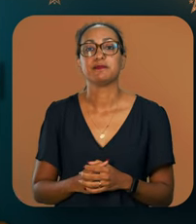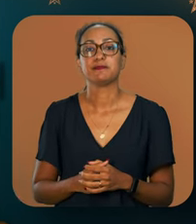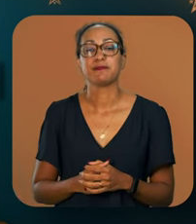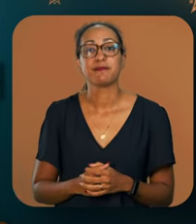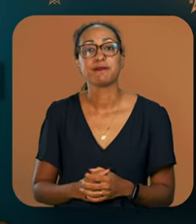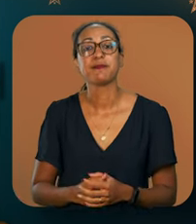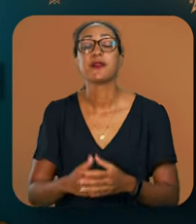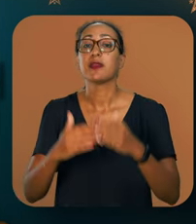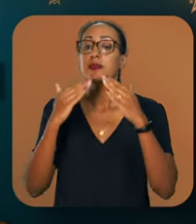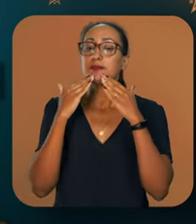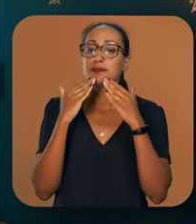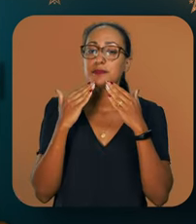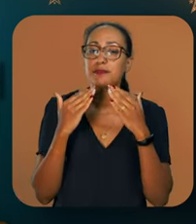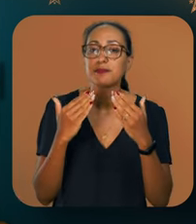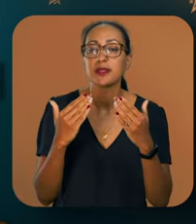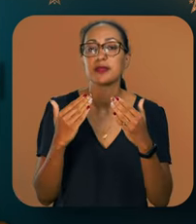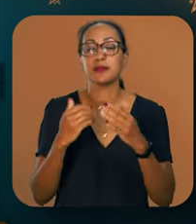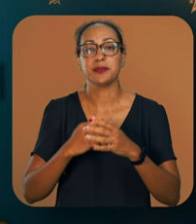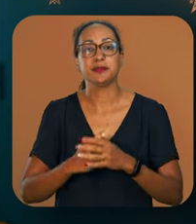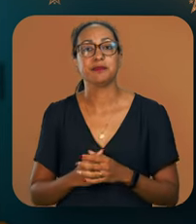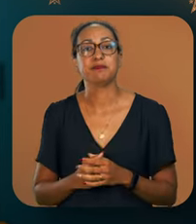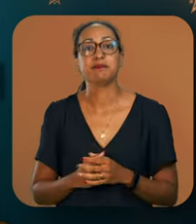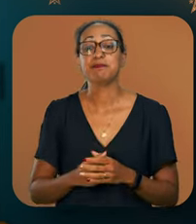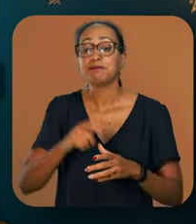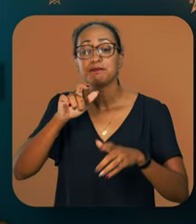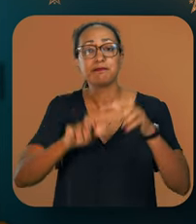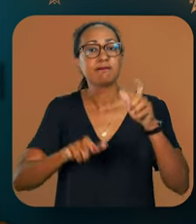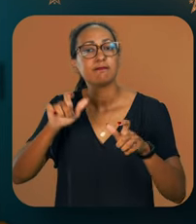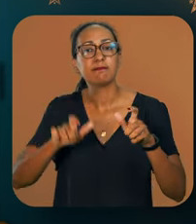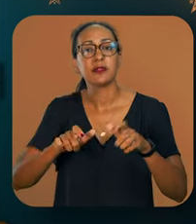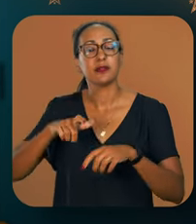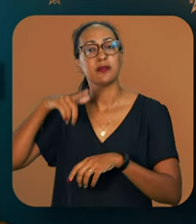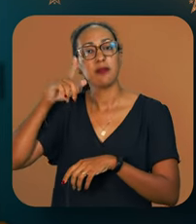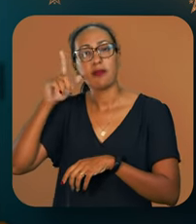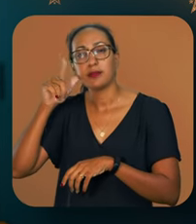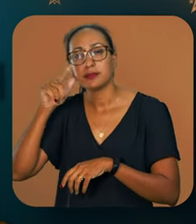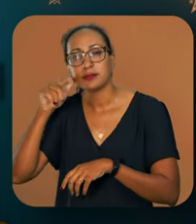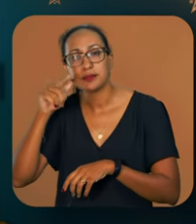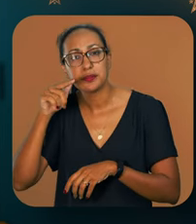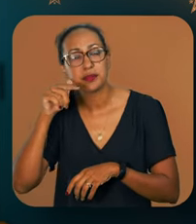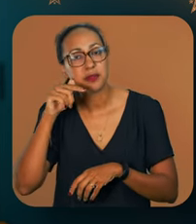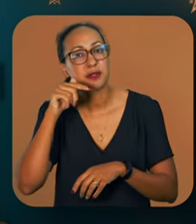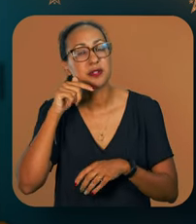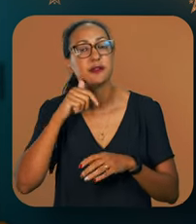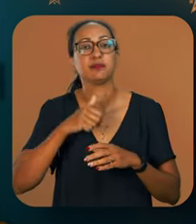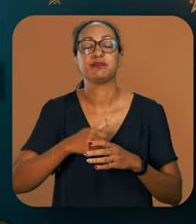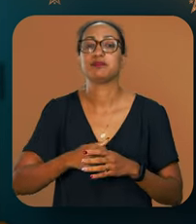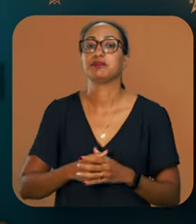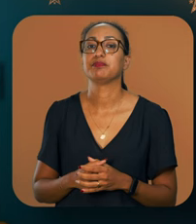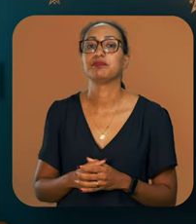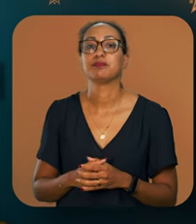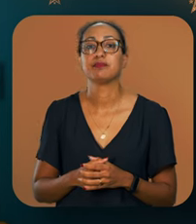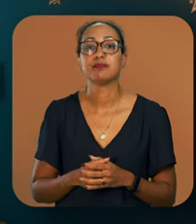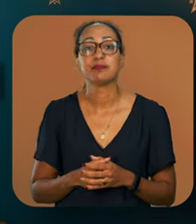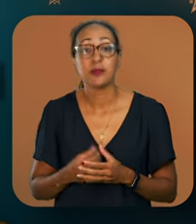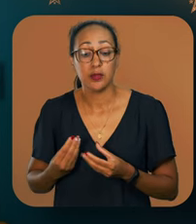adresser mes sincères remerciement à tous ceux qui ont consenti des efforts inlassables